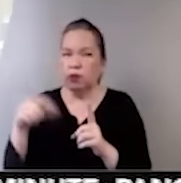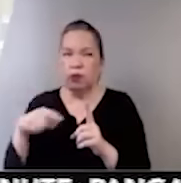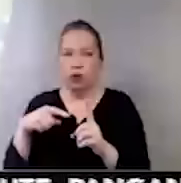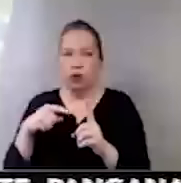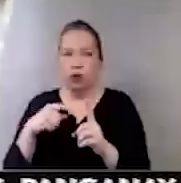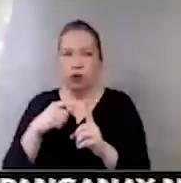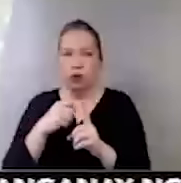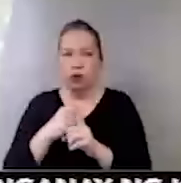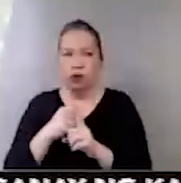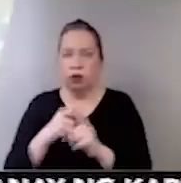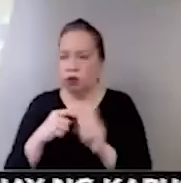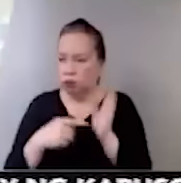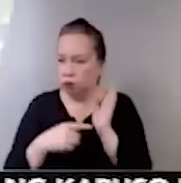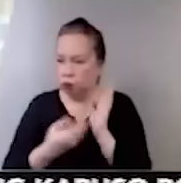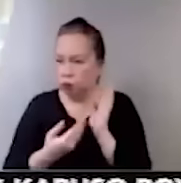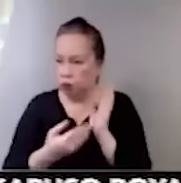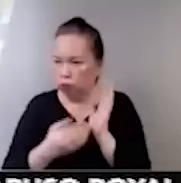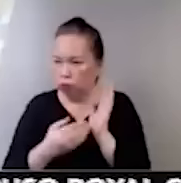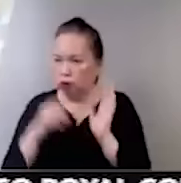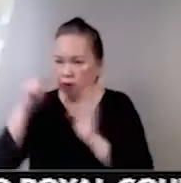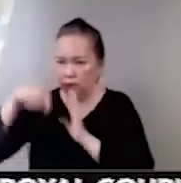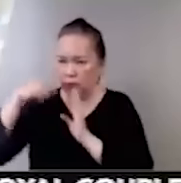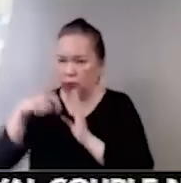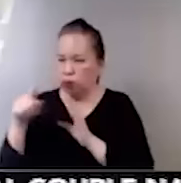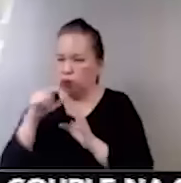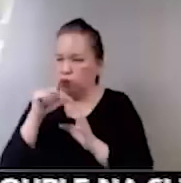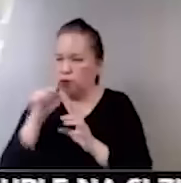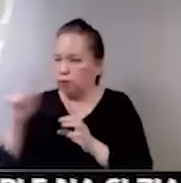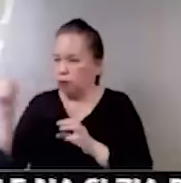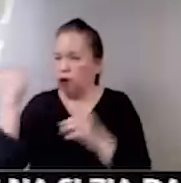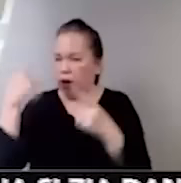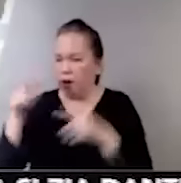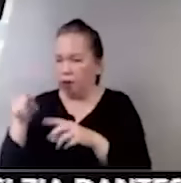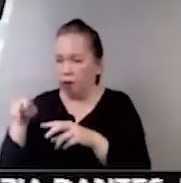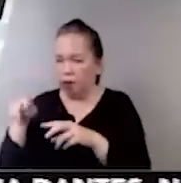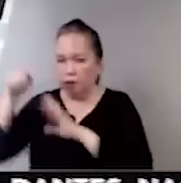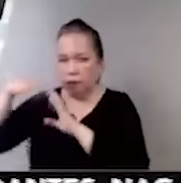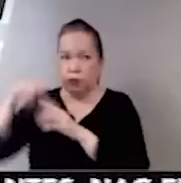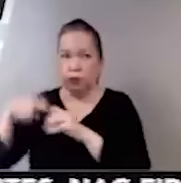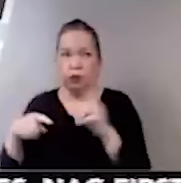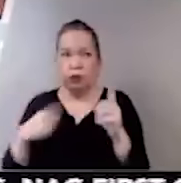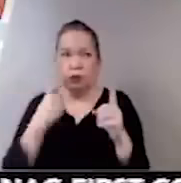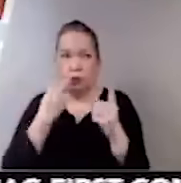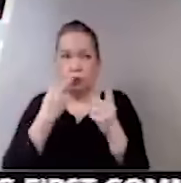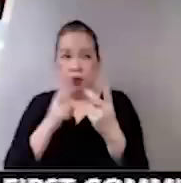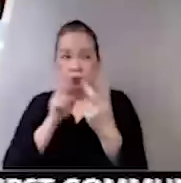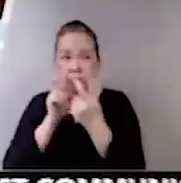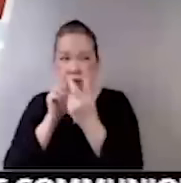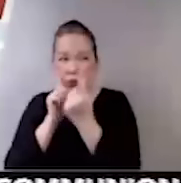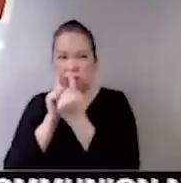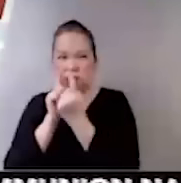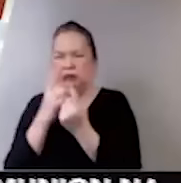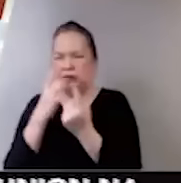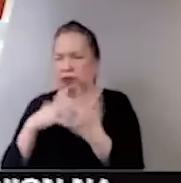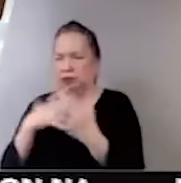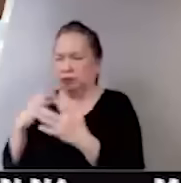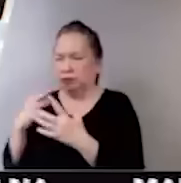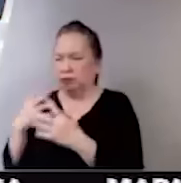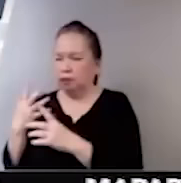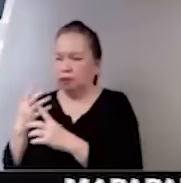una. Sa gitna ng aming panayam sa suspect, hindi na nakapagtigil ang biktima at sinugod ang suspect. Maging kaibigan